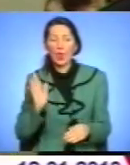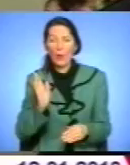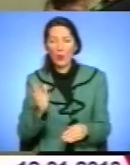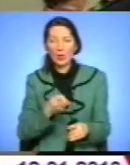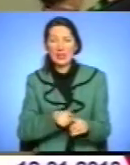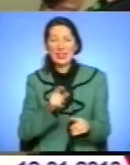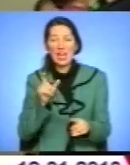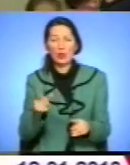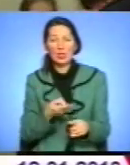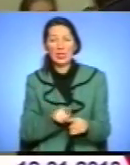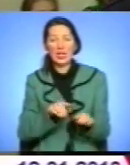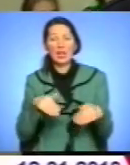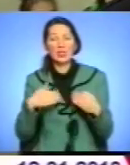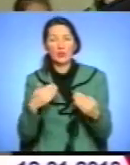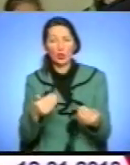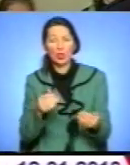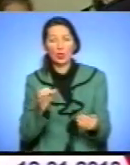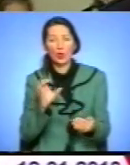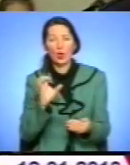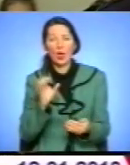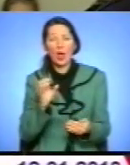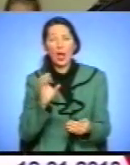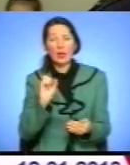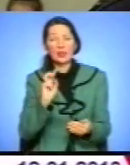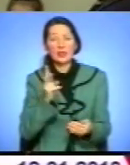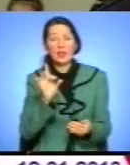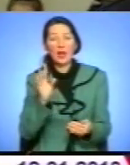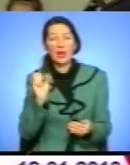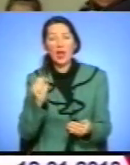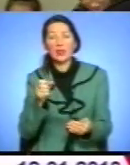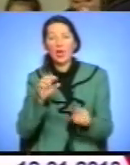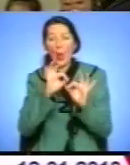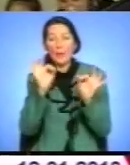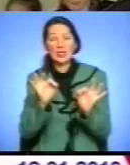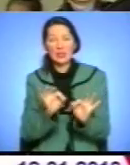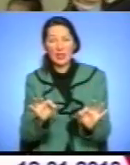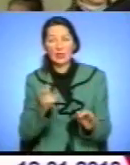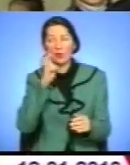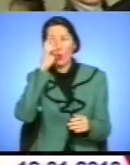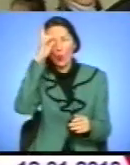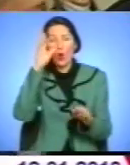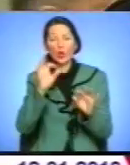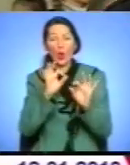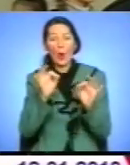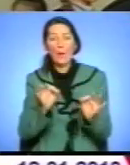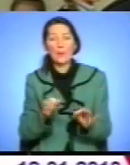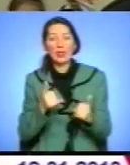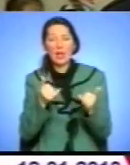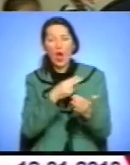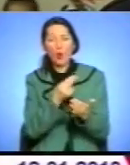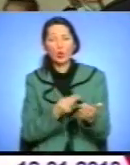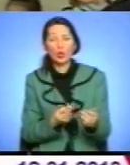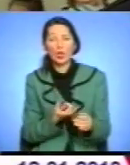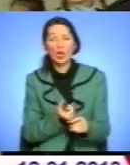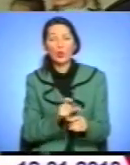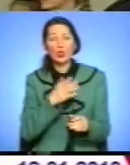це людина, яка звернулася до сакрального мистецтва, тобто Божого промислу для художника. І дуже приємно, що це